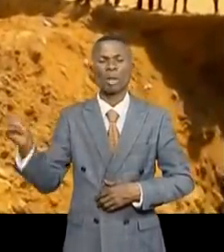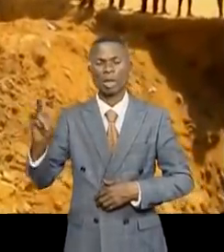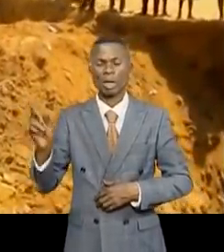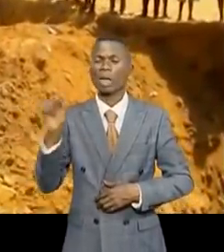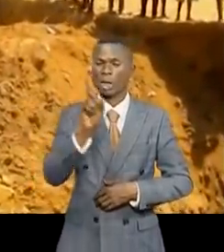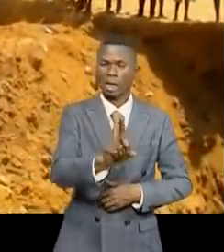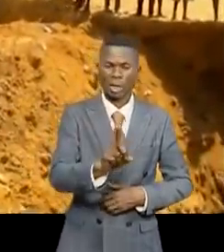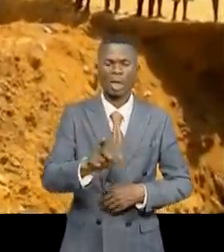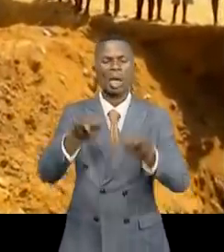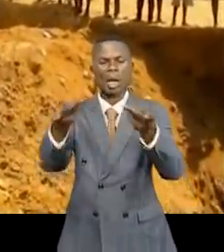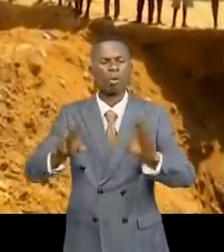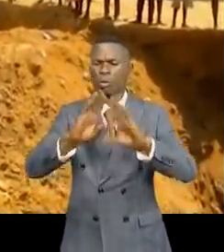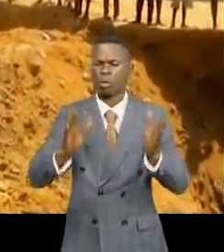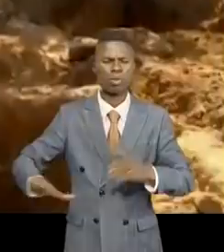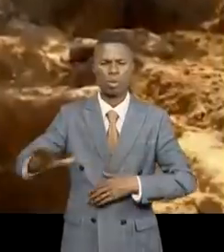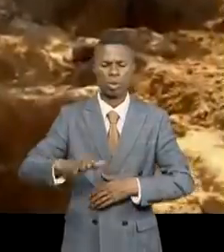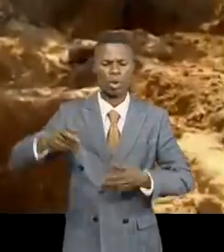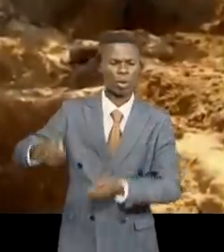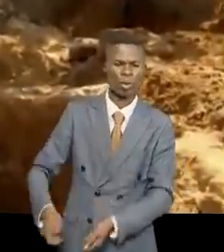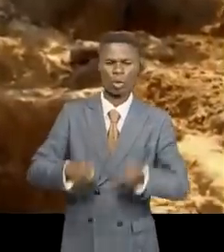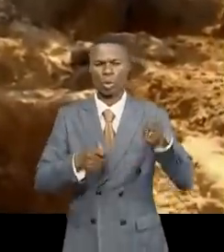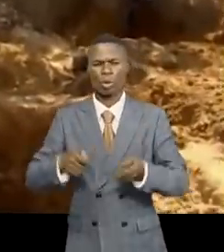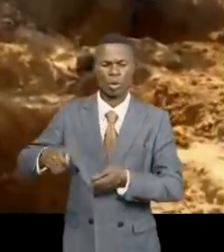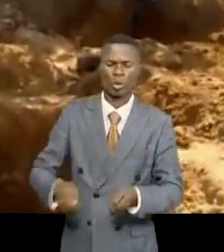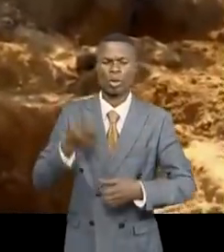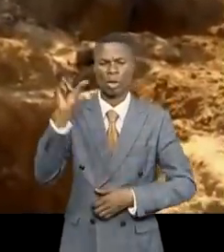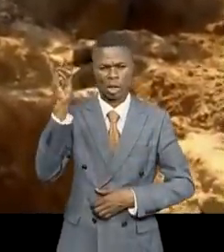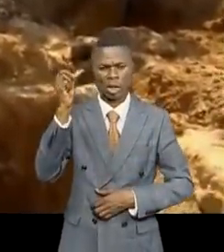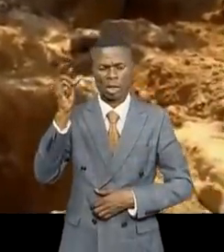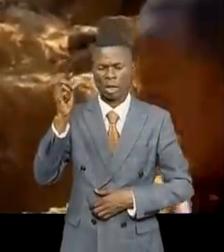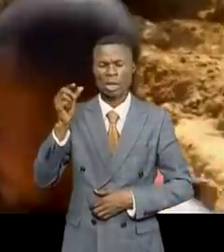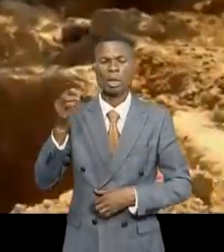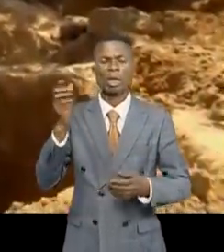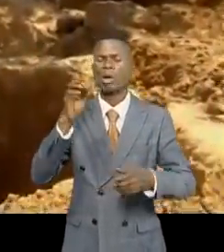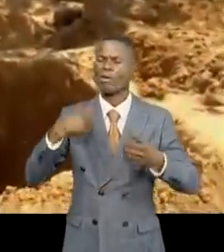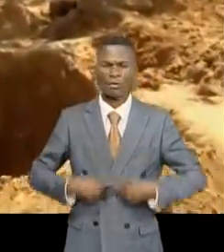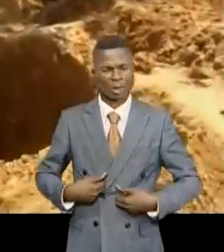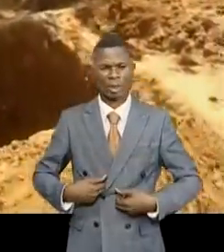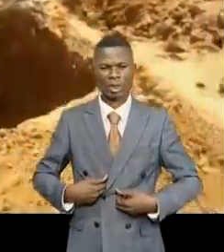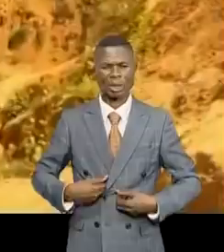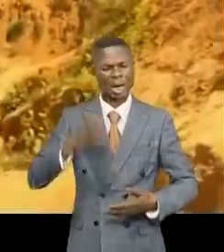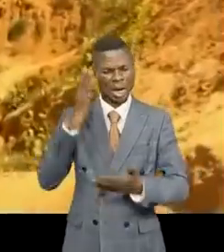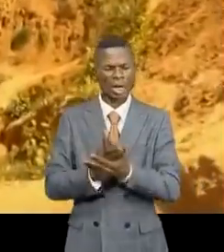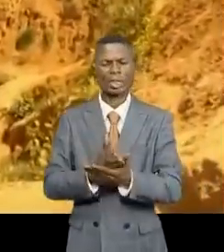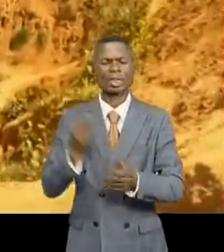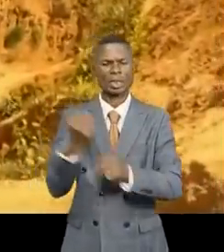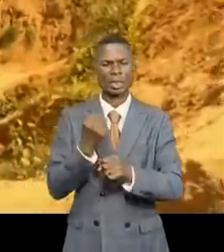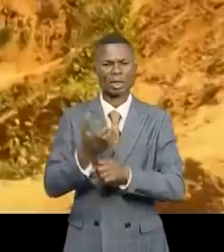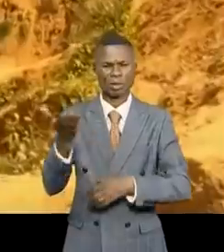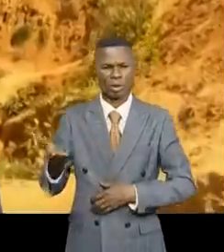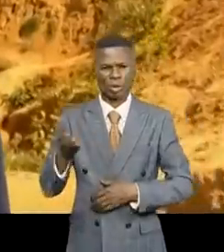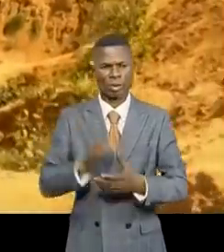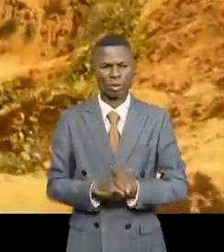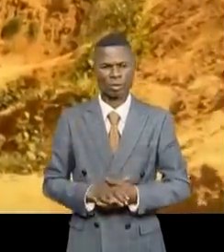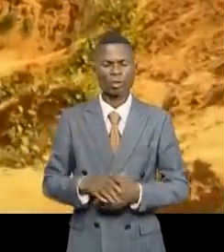jour dans tous les sites où l'exploitation de diamants s'est fait pour dire trop c'est trop, ça doit s'arrêter.